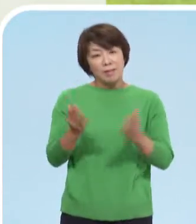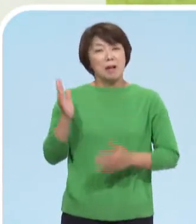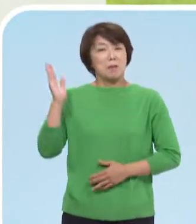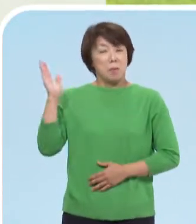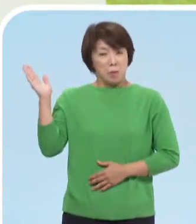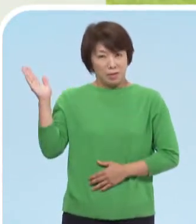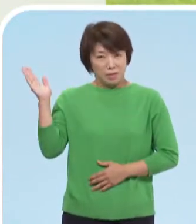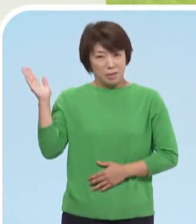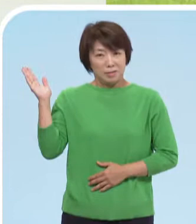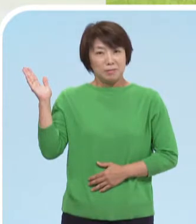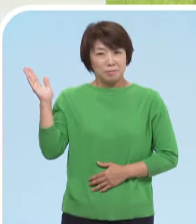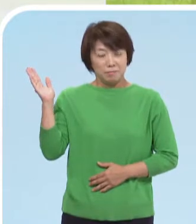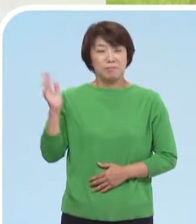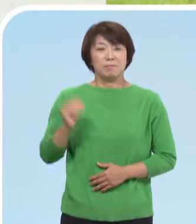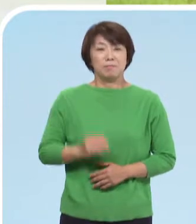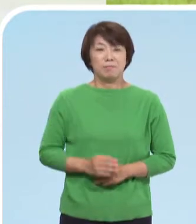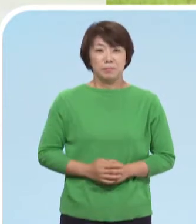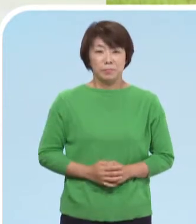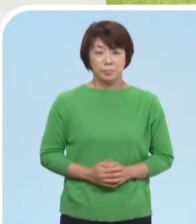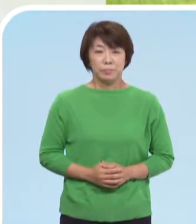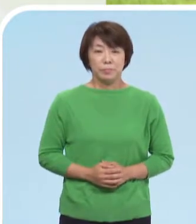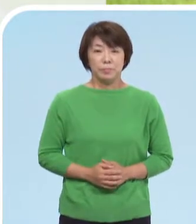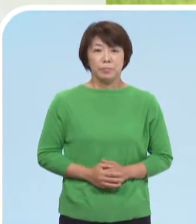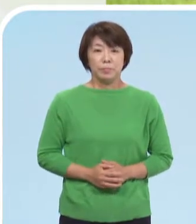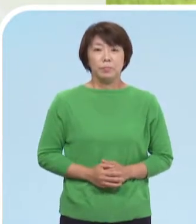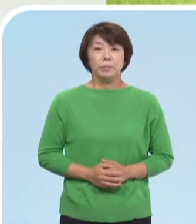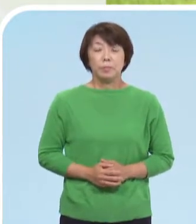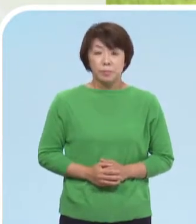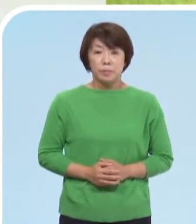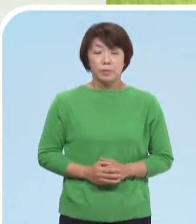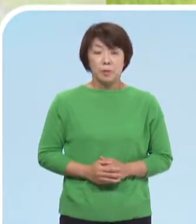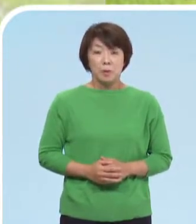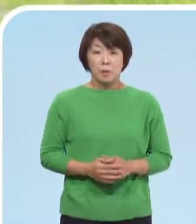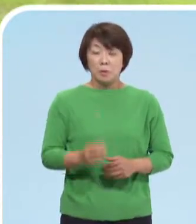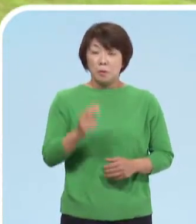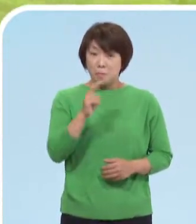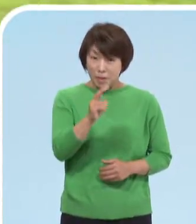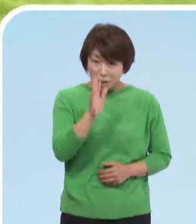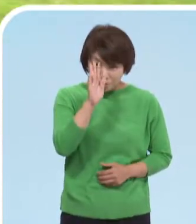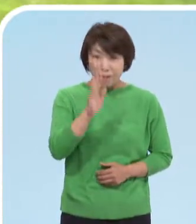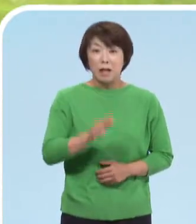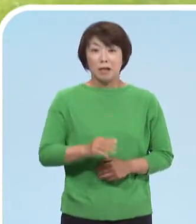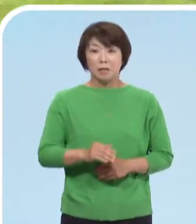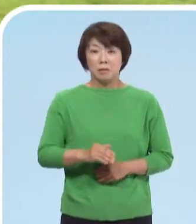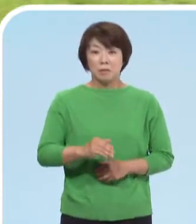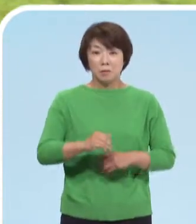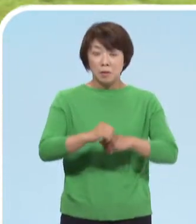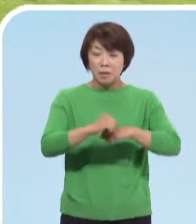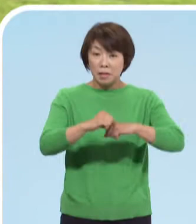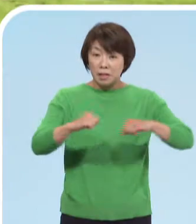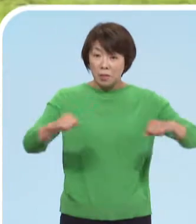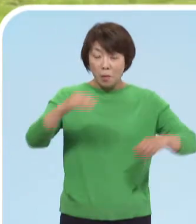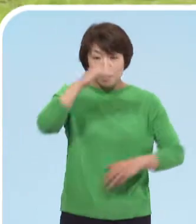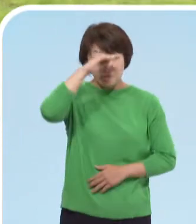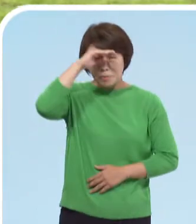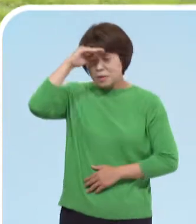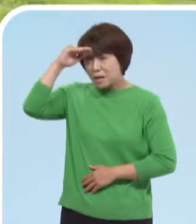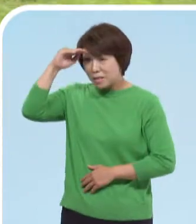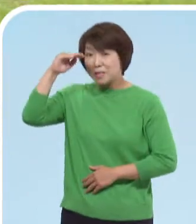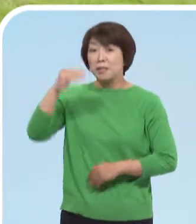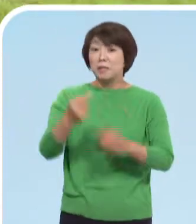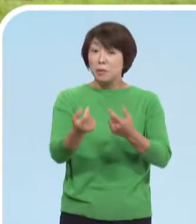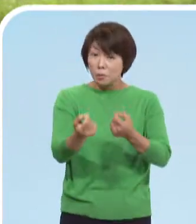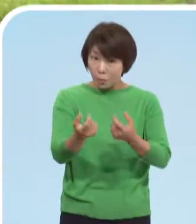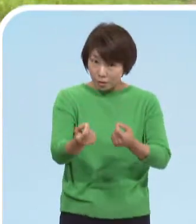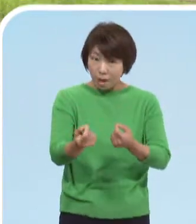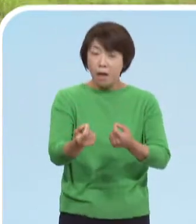あここですね、ここですね、ここね。 ということでこれちょっと見てください。もう、めちゃめちゃ雄大な景色、